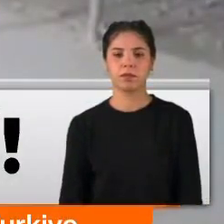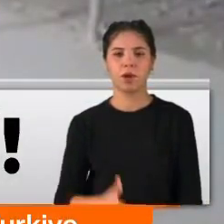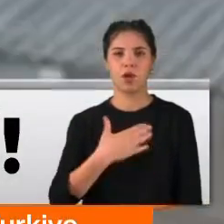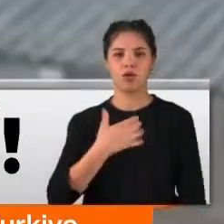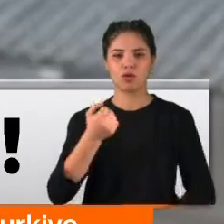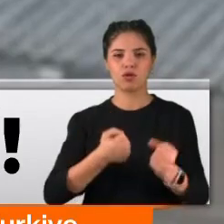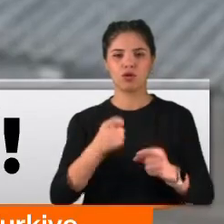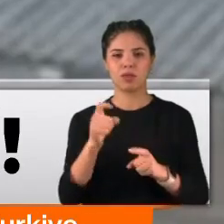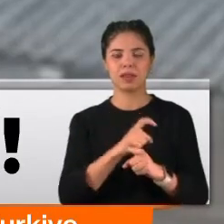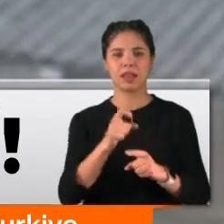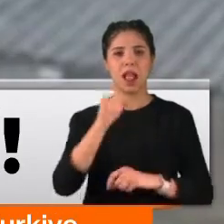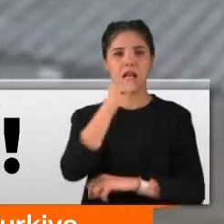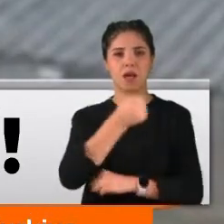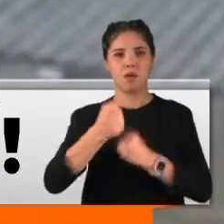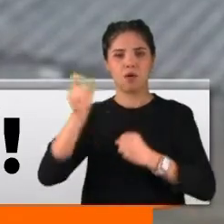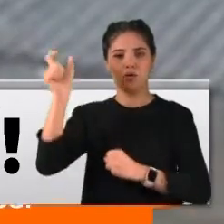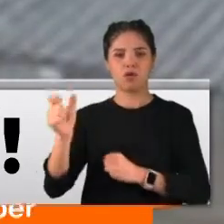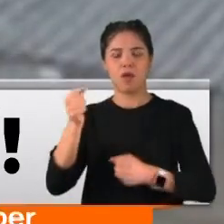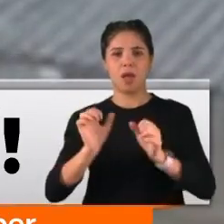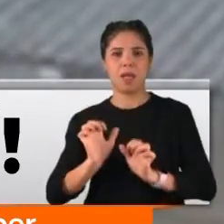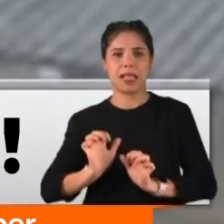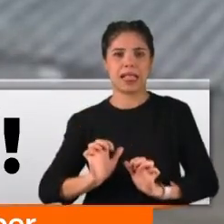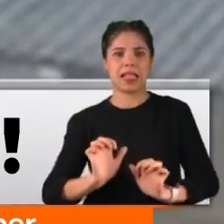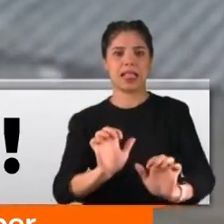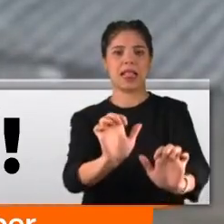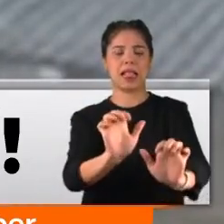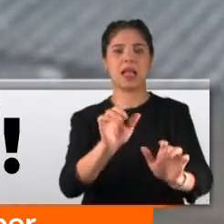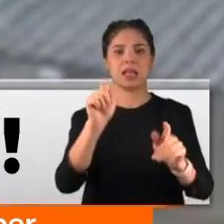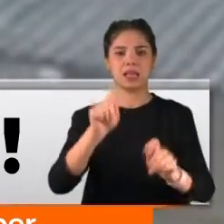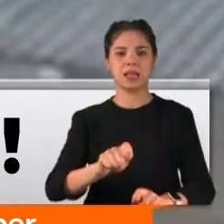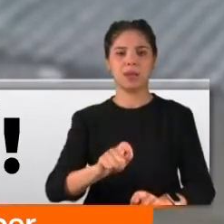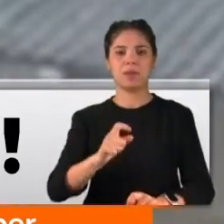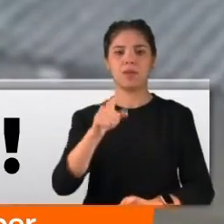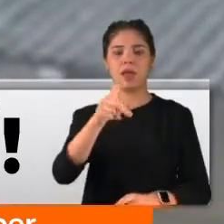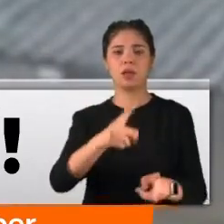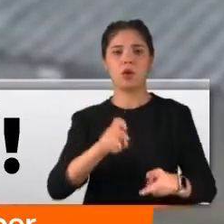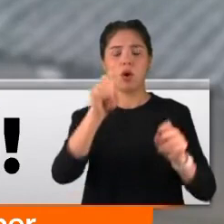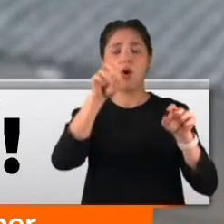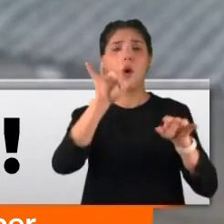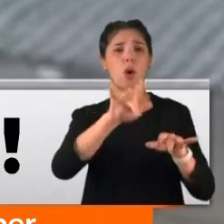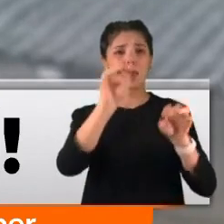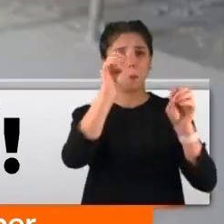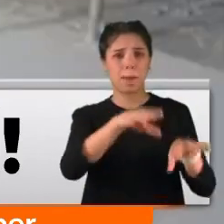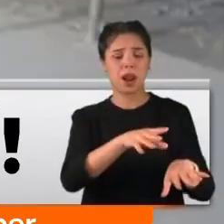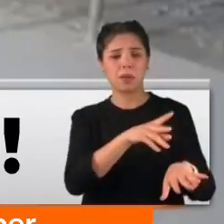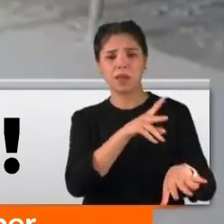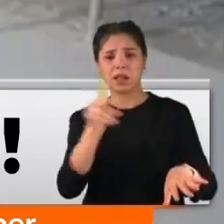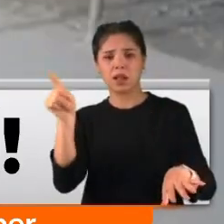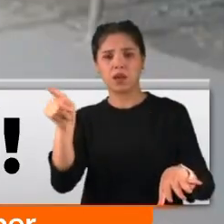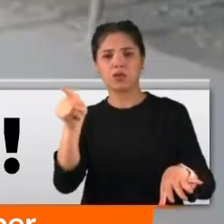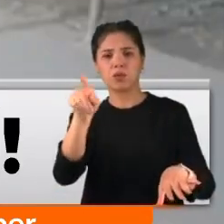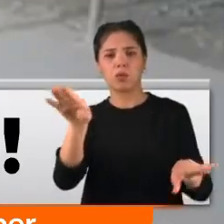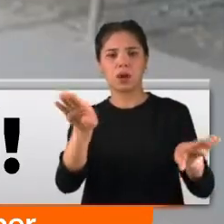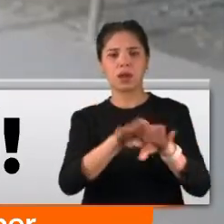Önündeki sürücüye kızan kamyon şoförü aracı iterek hemzemin geçide soktu ve rayların ortasına bırakıp kaçtı. Geçit kapalıydı